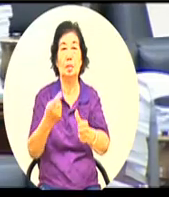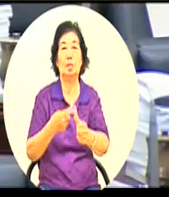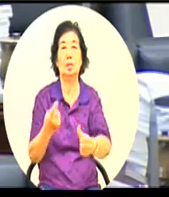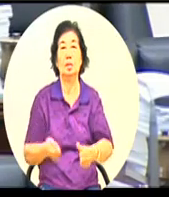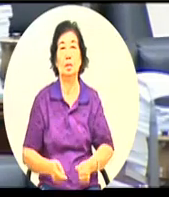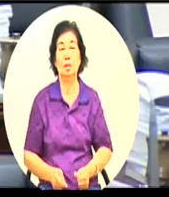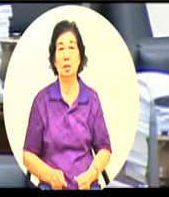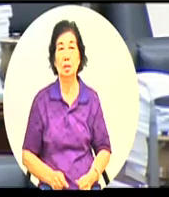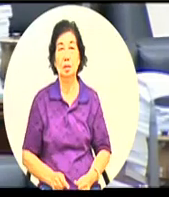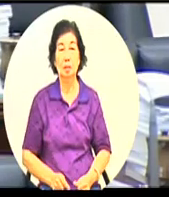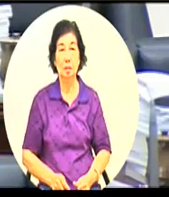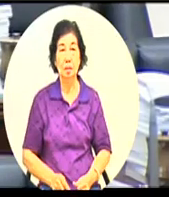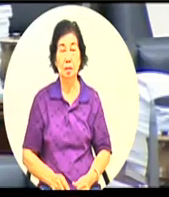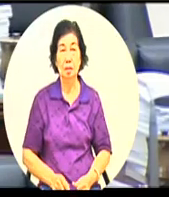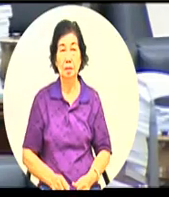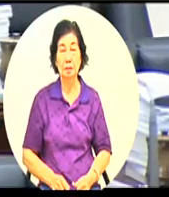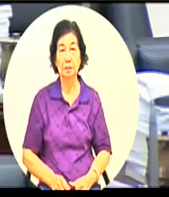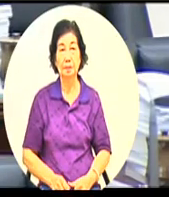连续